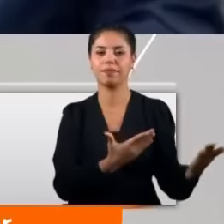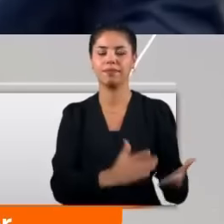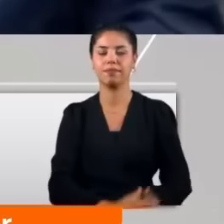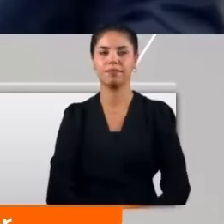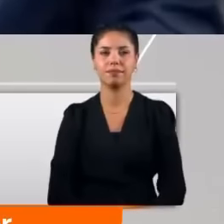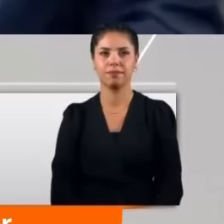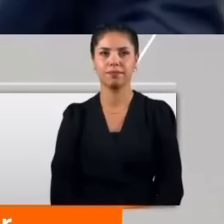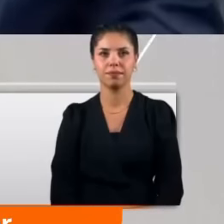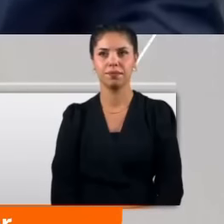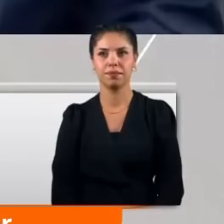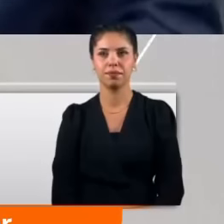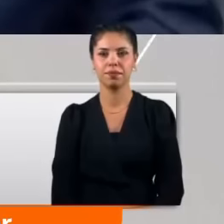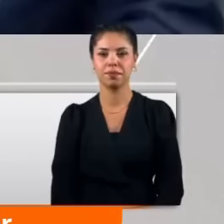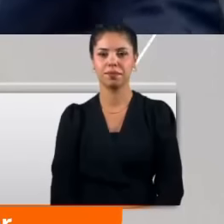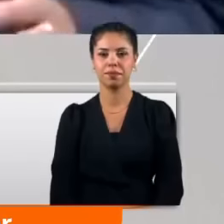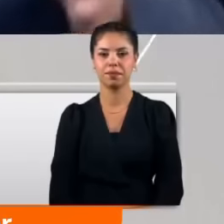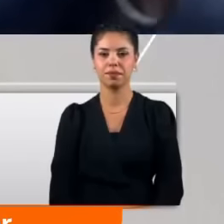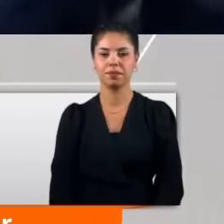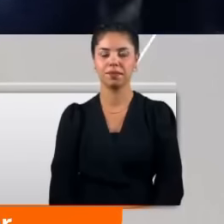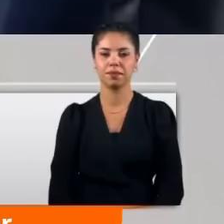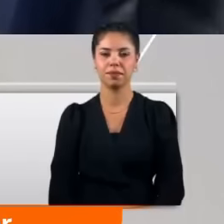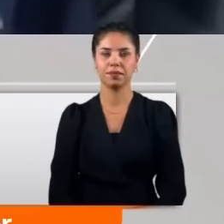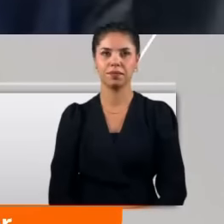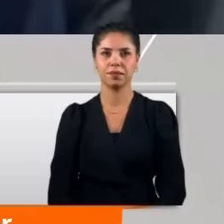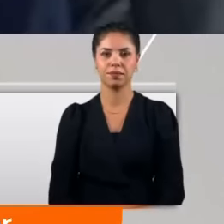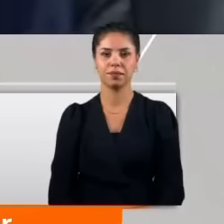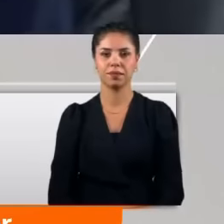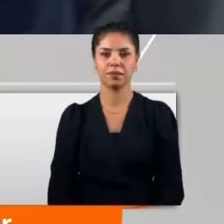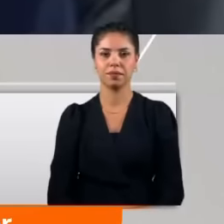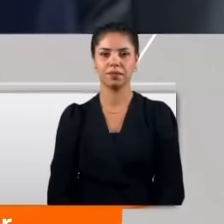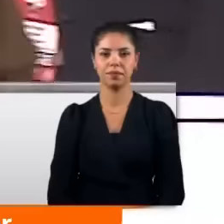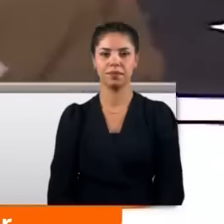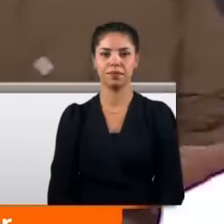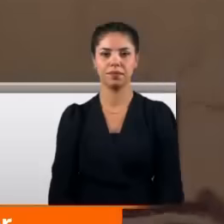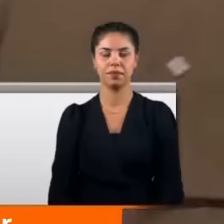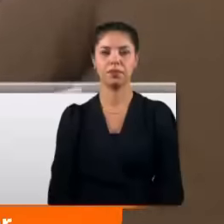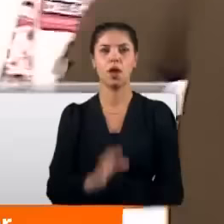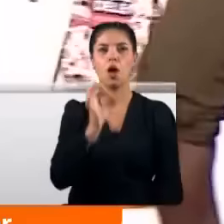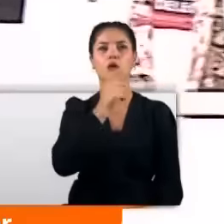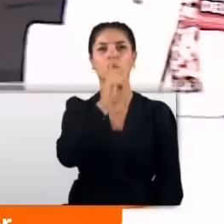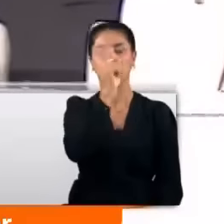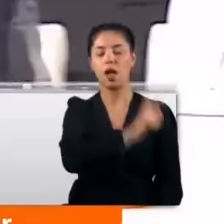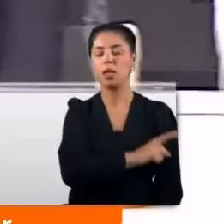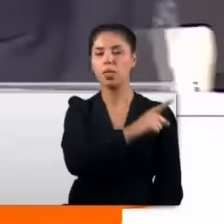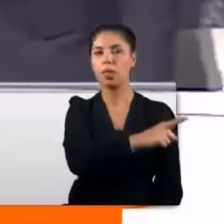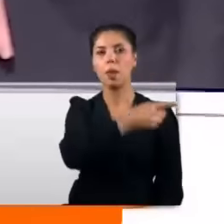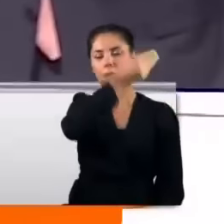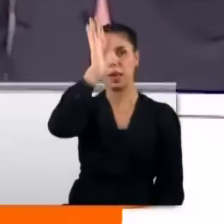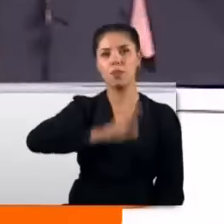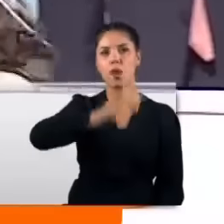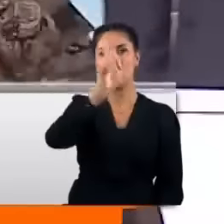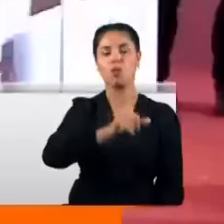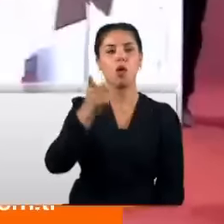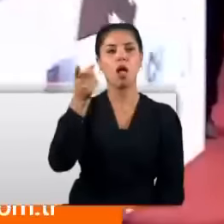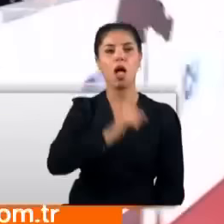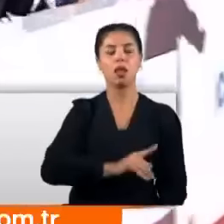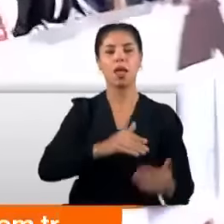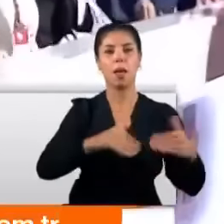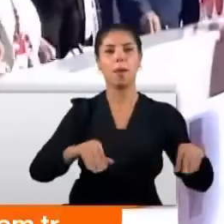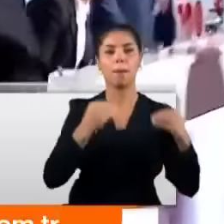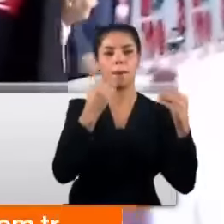belirleyeceğiz. Bir tane adayımız olacak ve o adayımızın etrafında hep birlikte kenetleneceğiz. Özel'in İmamoğlu'nun olası adaylığına kapıları